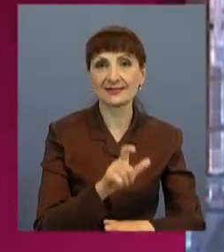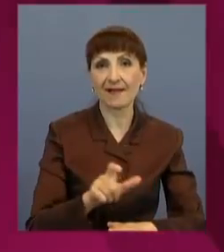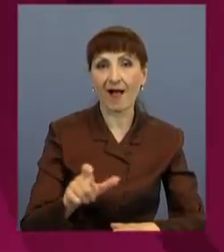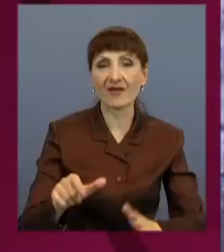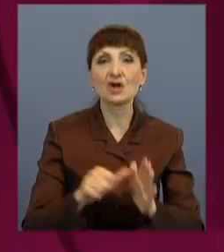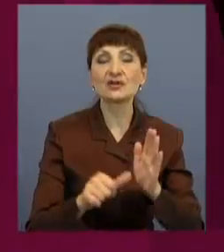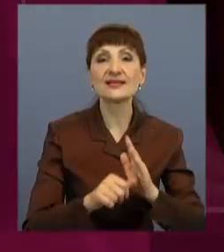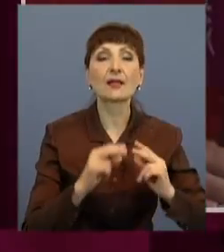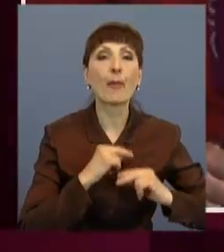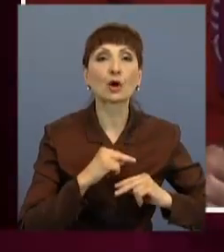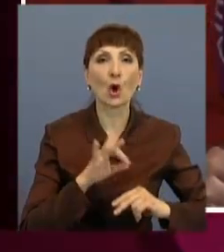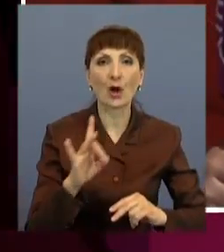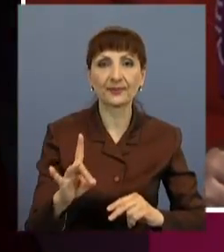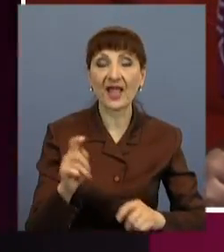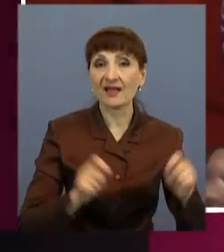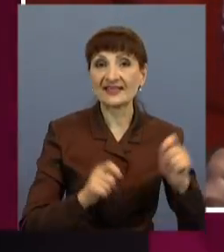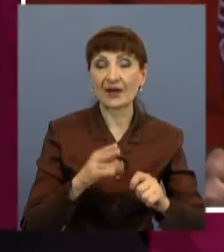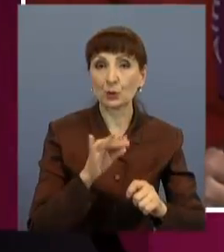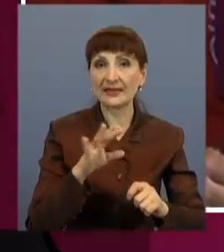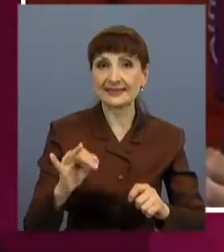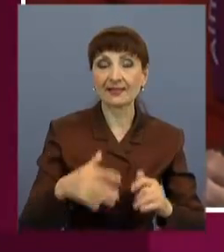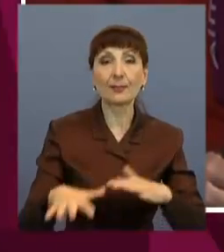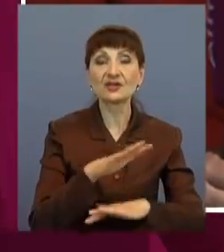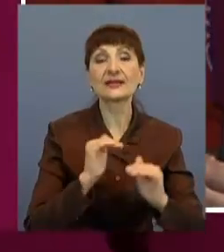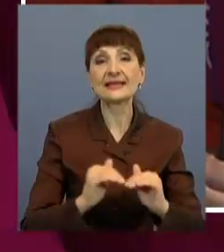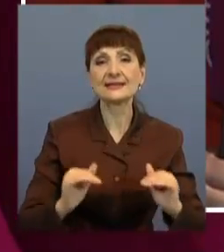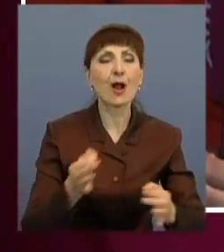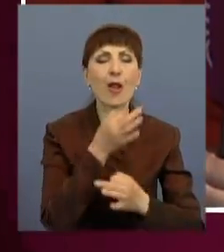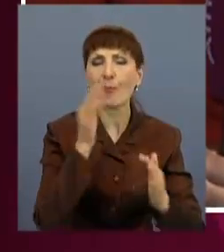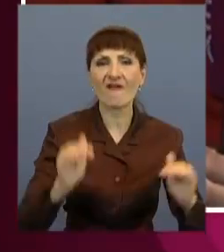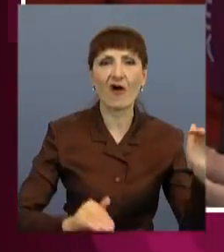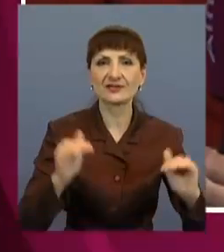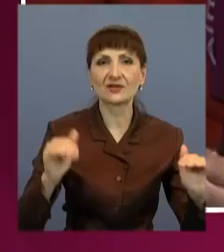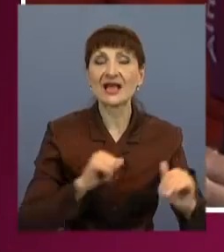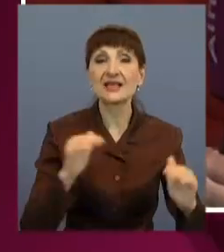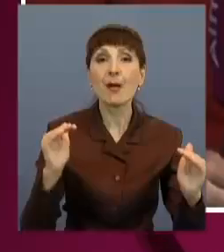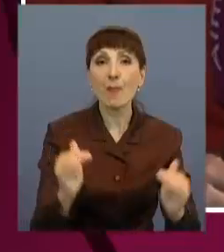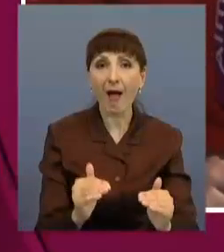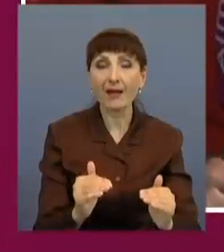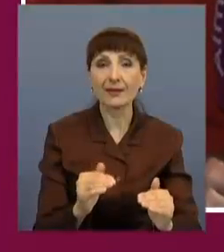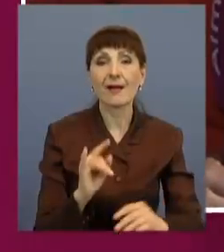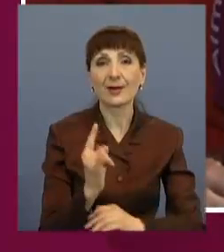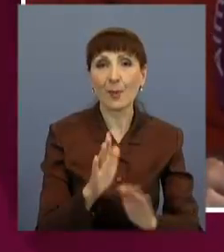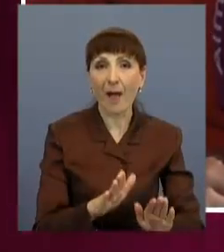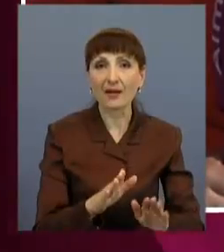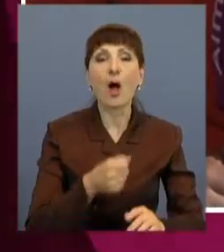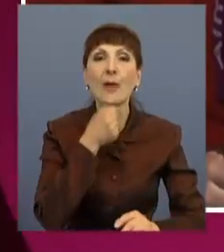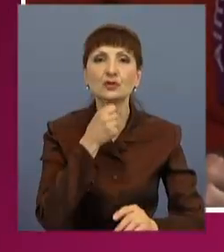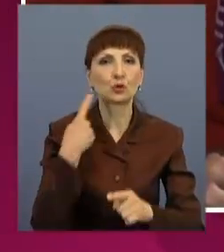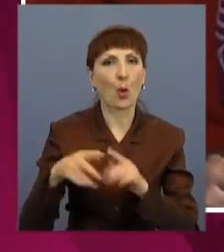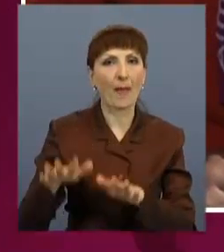60 партнеров. Фестиваль Unity – это площадка для детей любого возраста. Самый маленький – малышковые зоны, подросткам